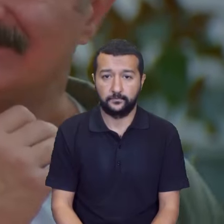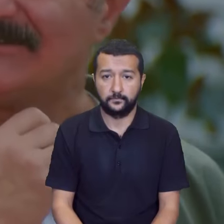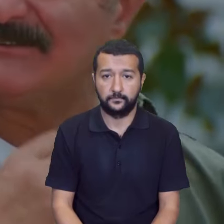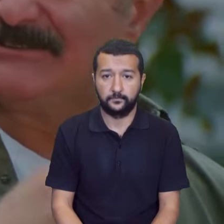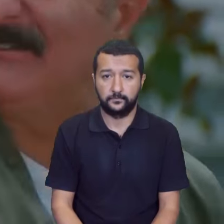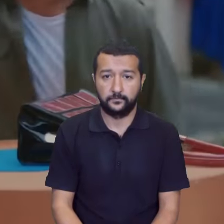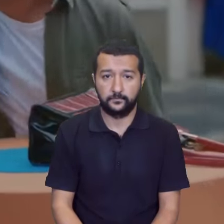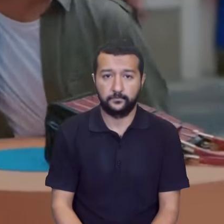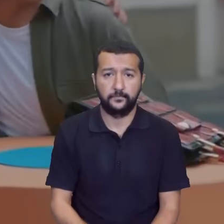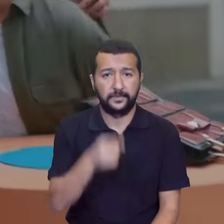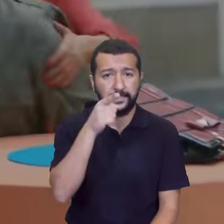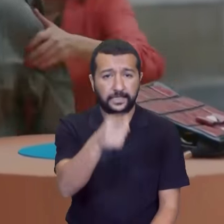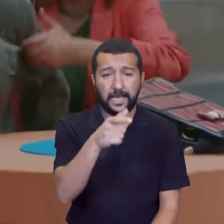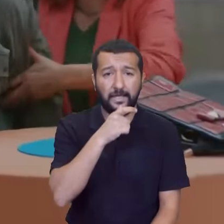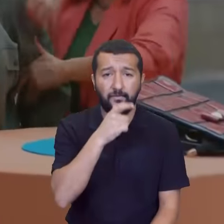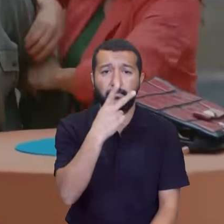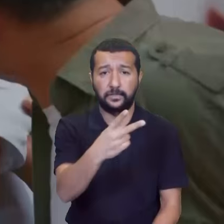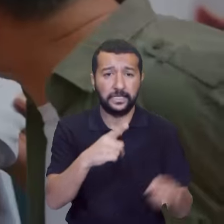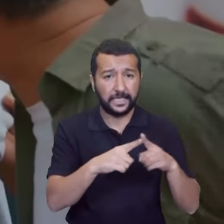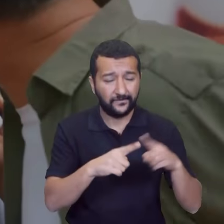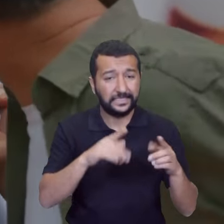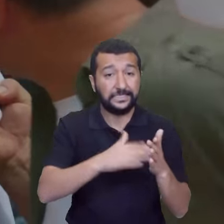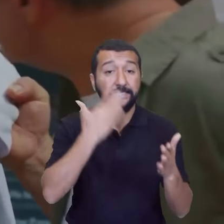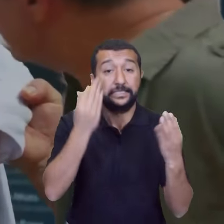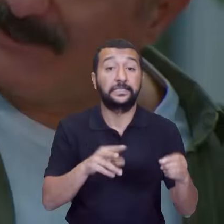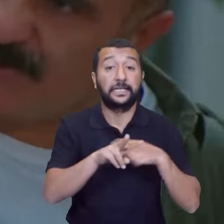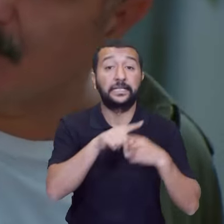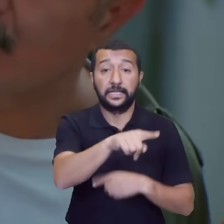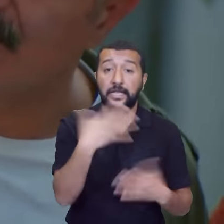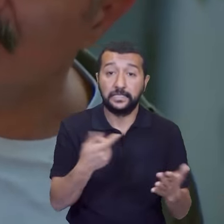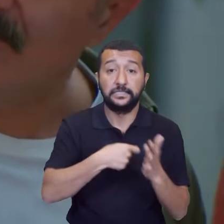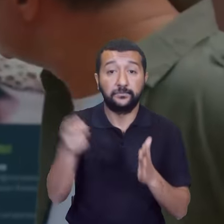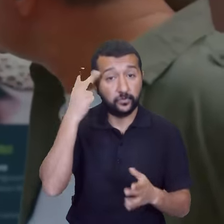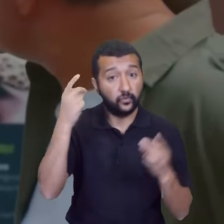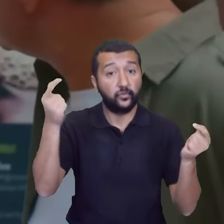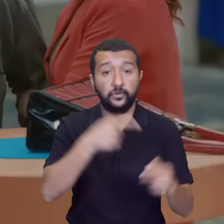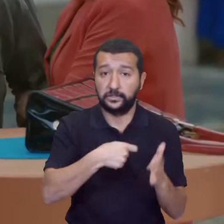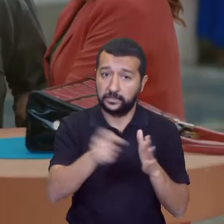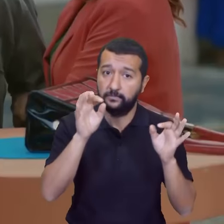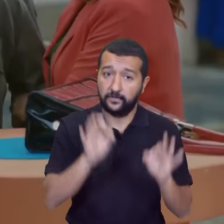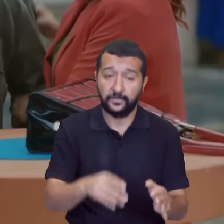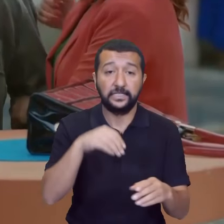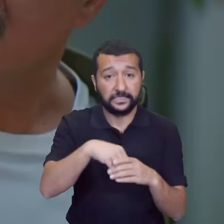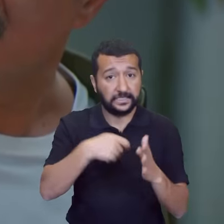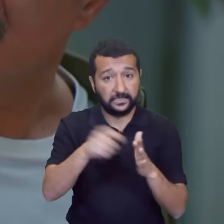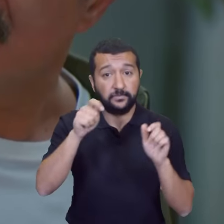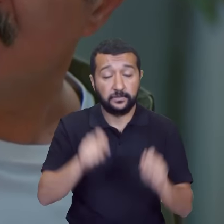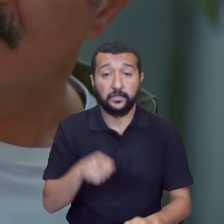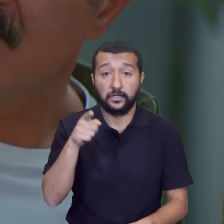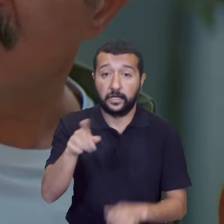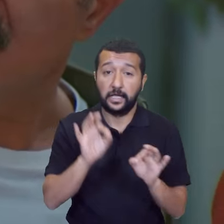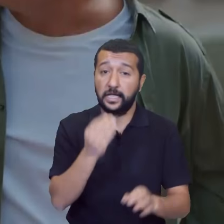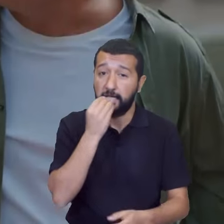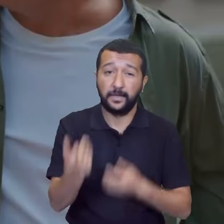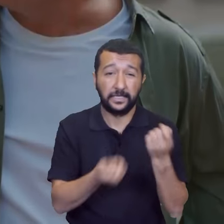Sinirle yadigara yapıştı. Senin kahvenin telvesini sıyırayım inşallah yadigar. Hani silmiştin unutkanlığı? Sildim. Yani silmiştim. Hani böyle